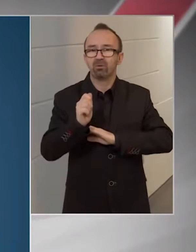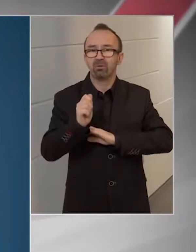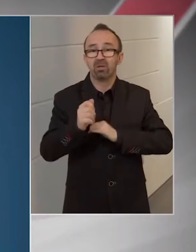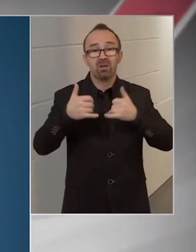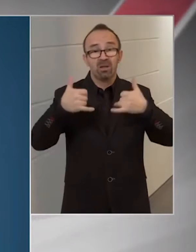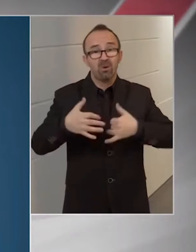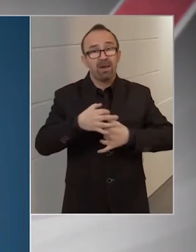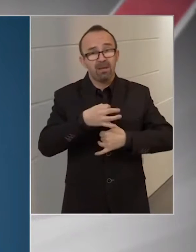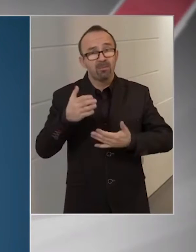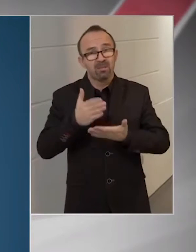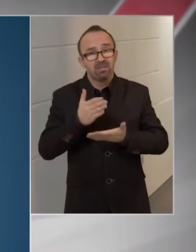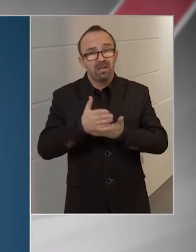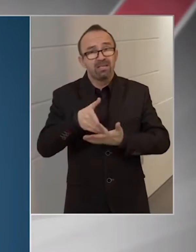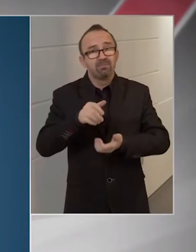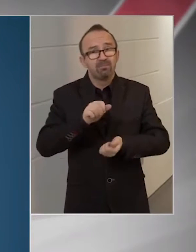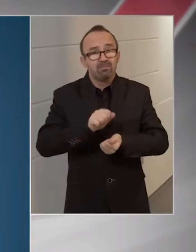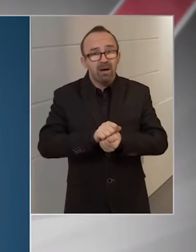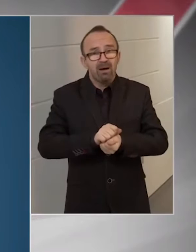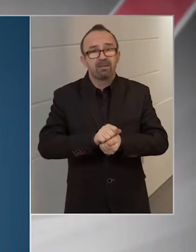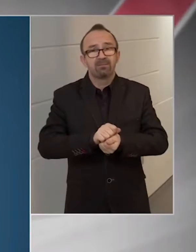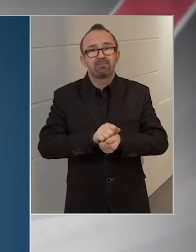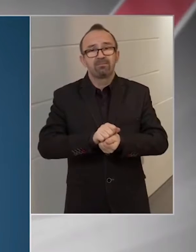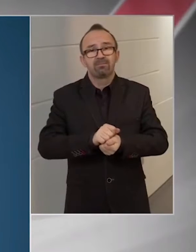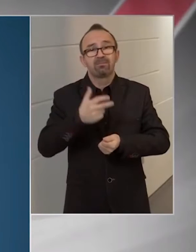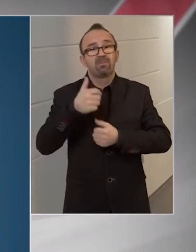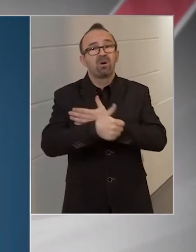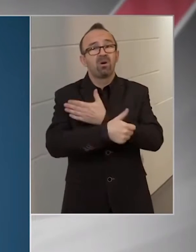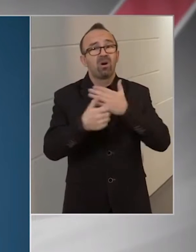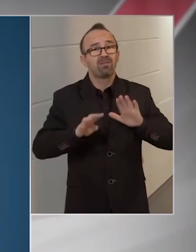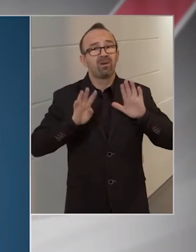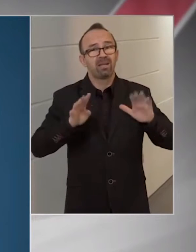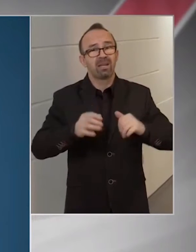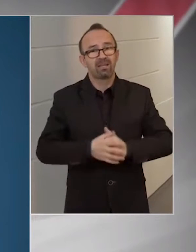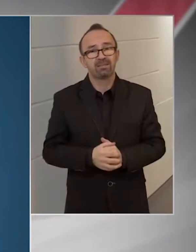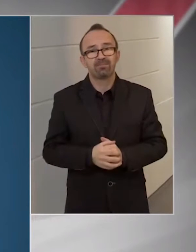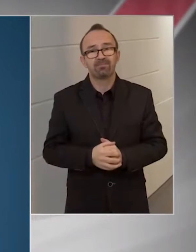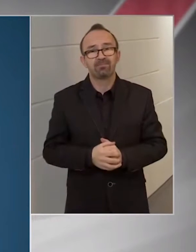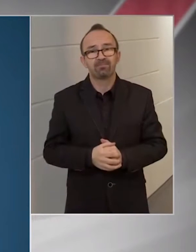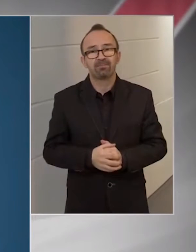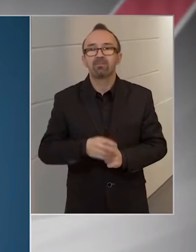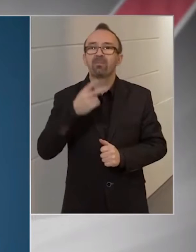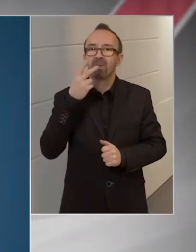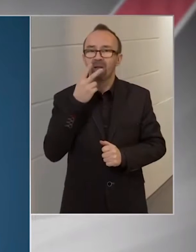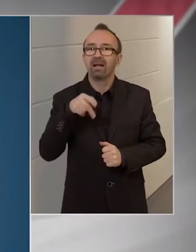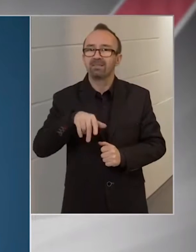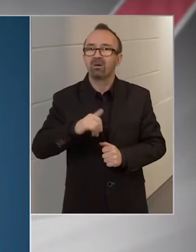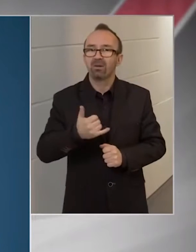a mai nappal ez a szám sajnos már 69. Azt is látjuk,